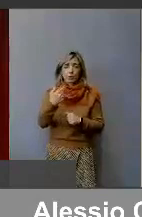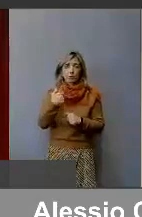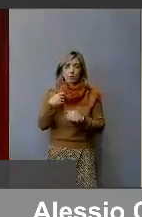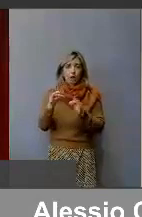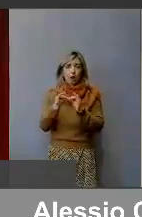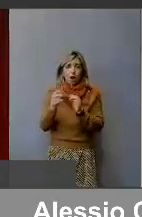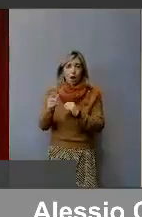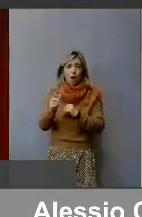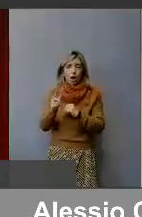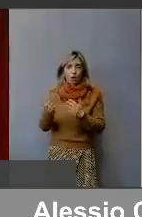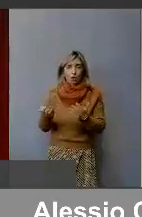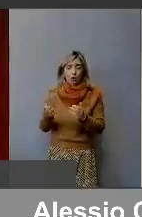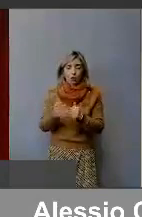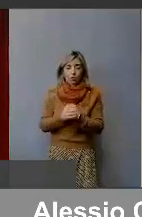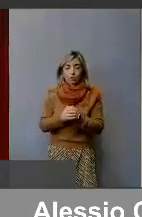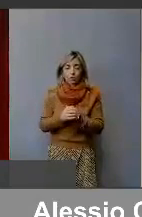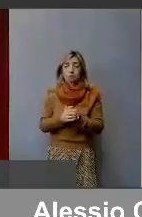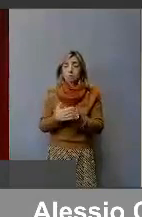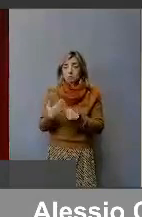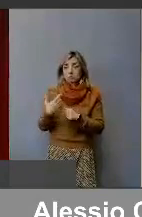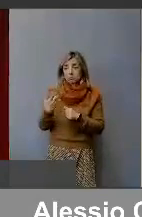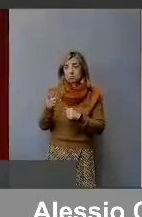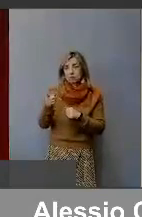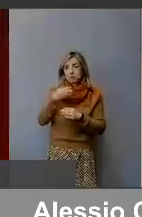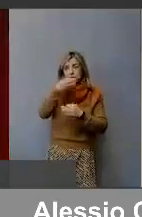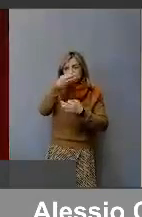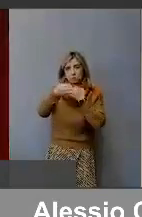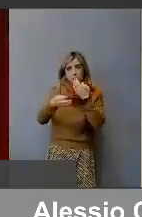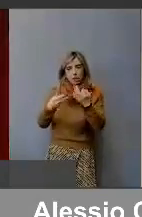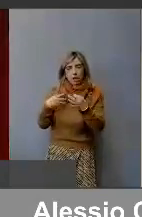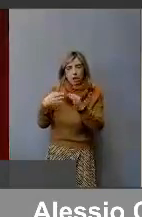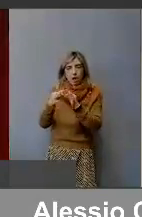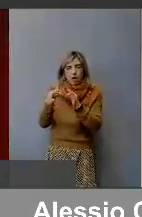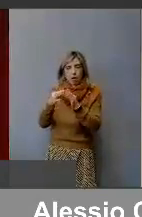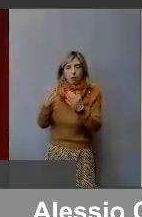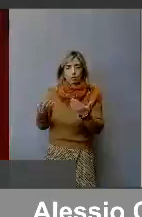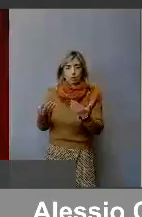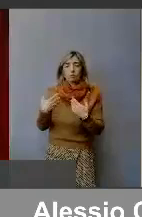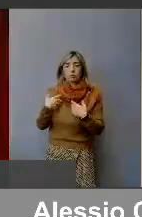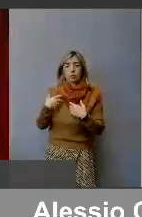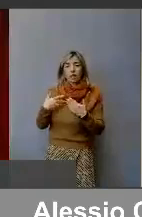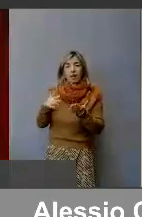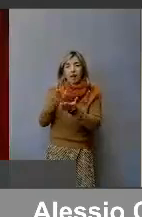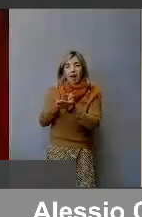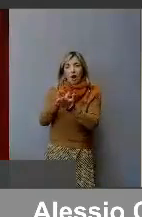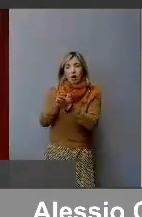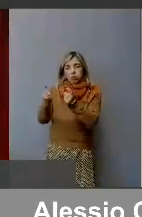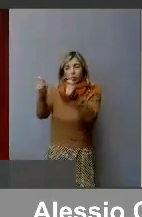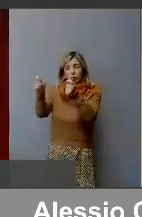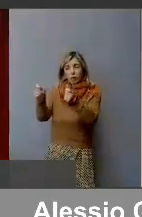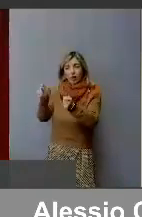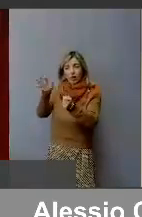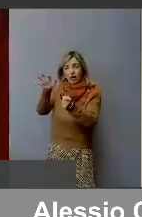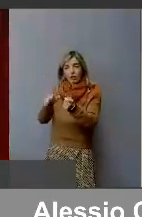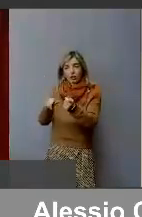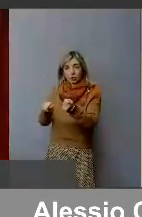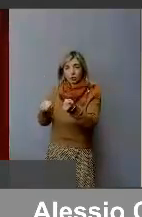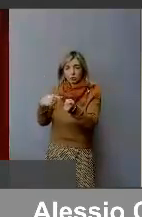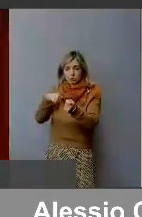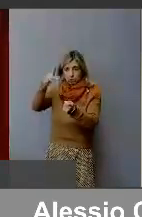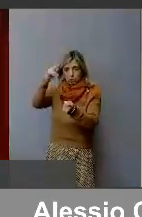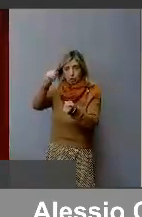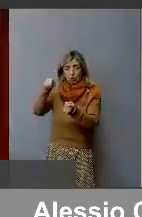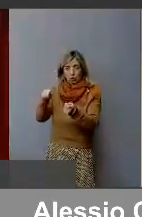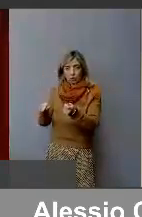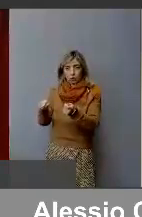quanto lei ha appena detto o conoscevo la pubblicazione di questo lavoro su una rivista devo dire